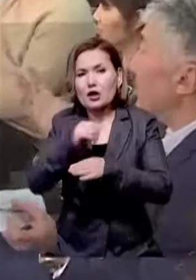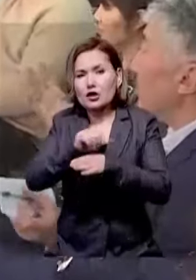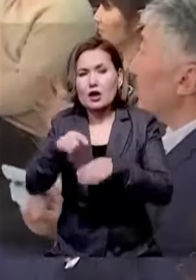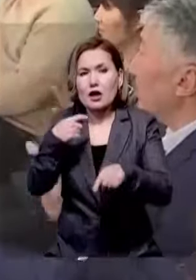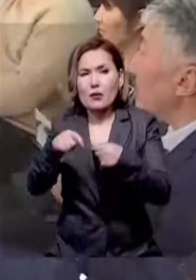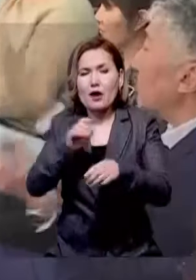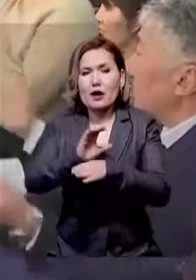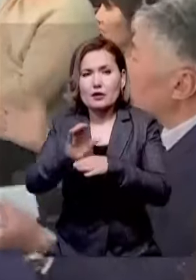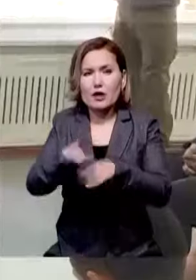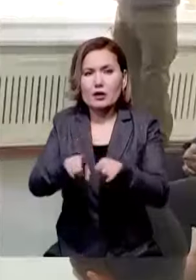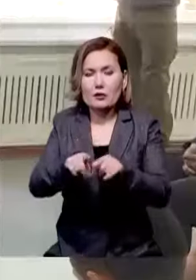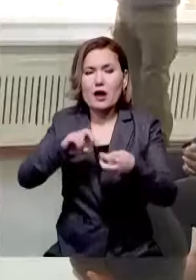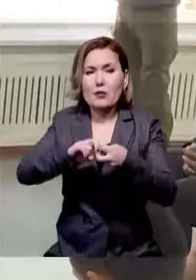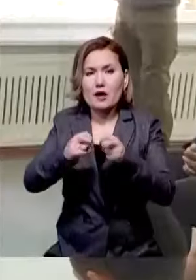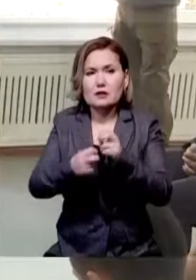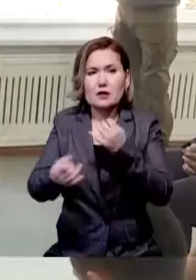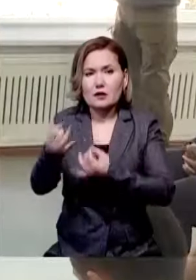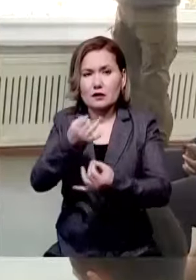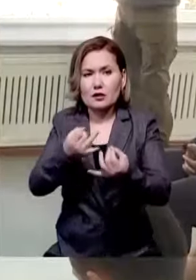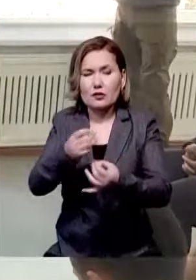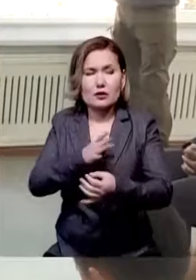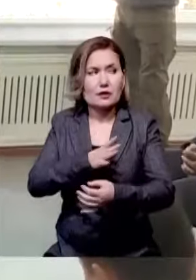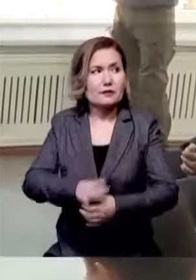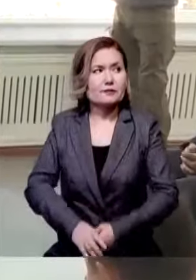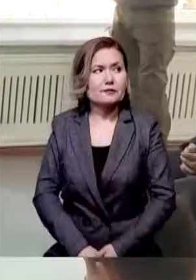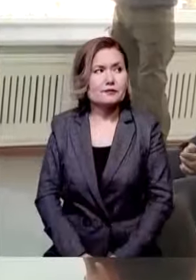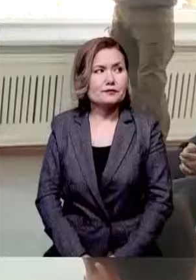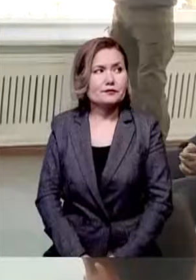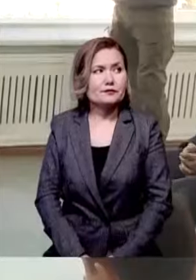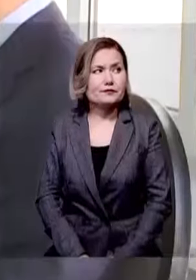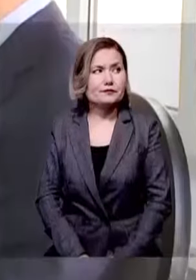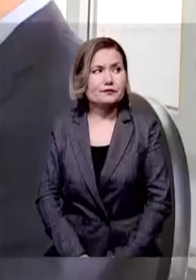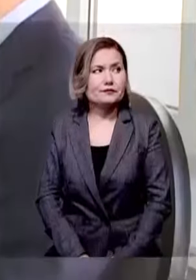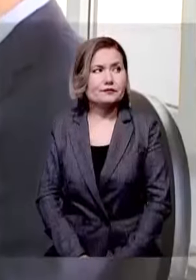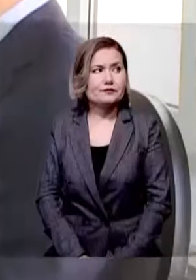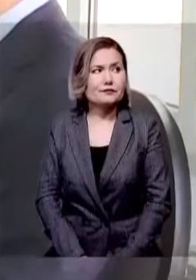нарығына шоу бағыты бойынша мәселелерді көтерді.